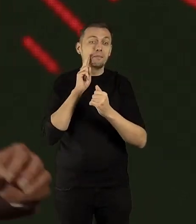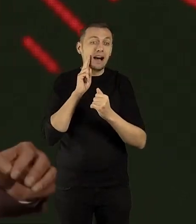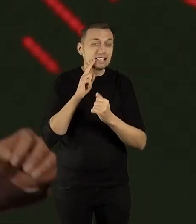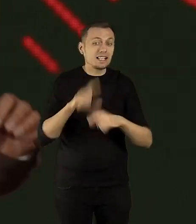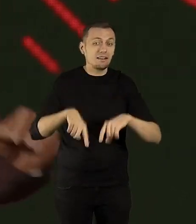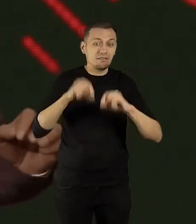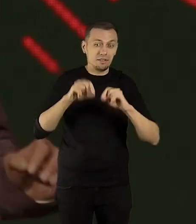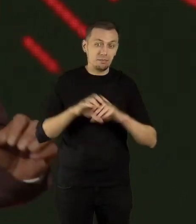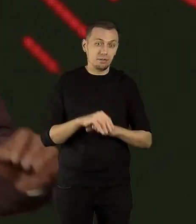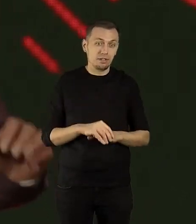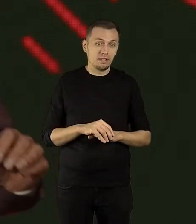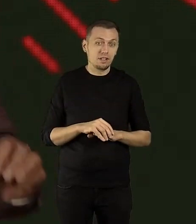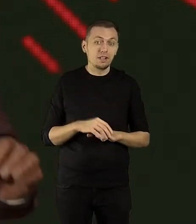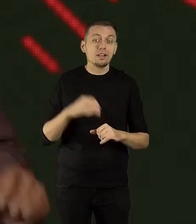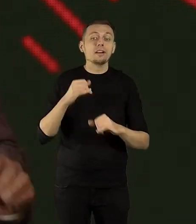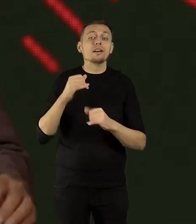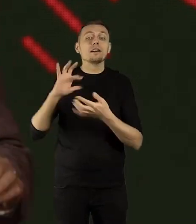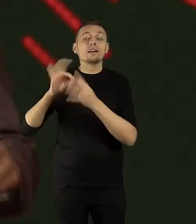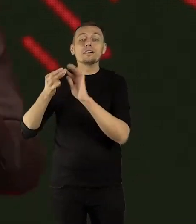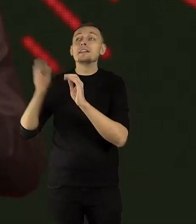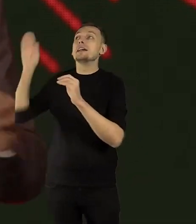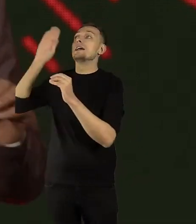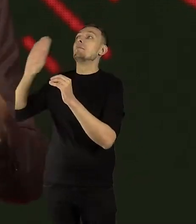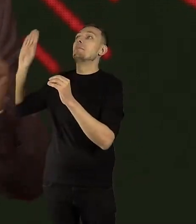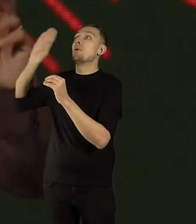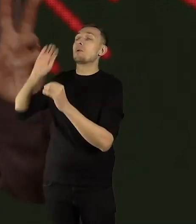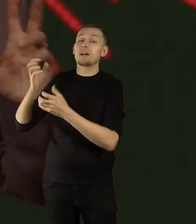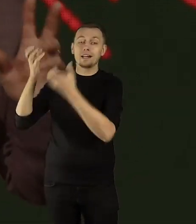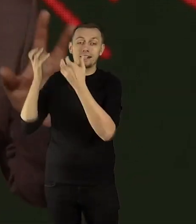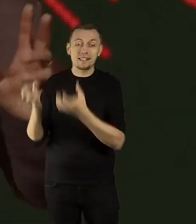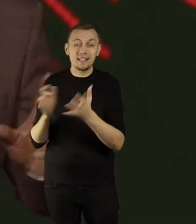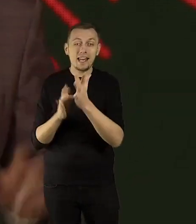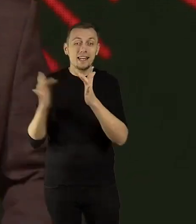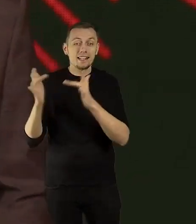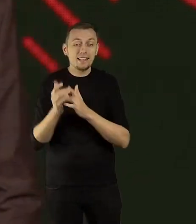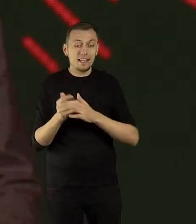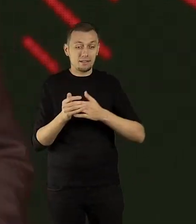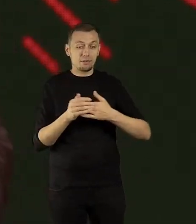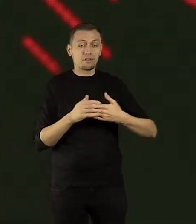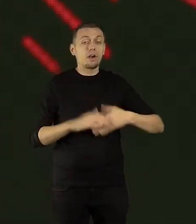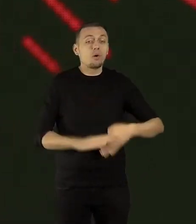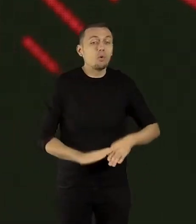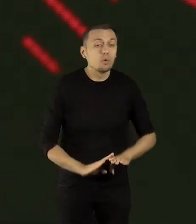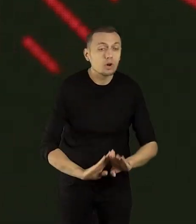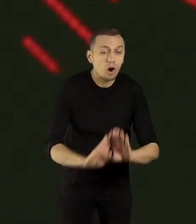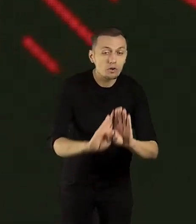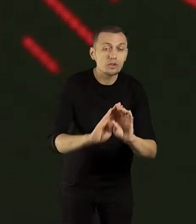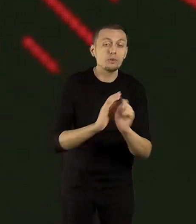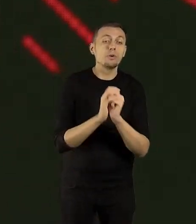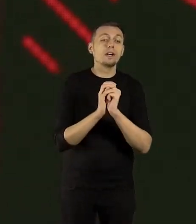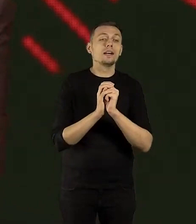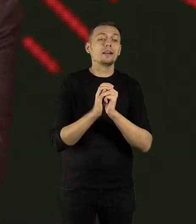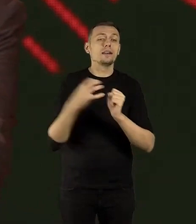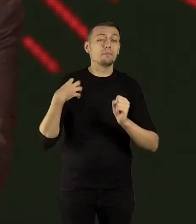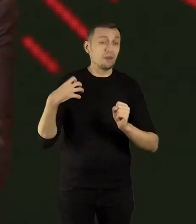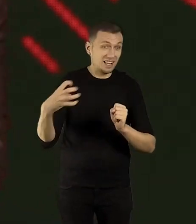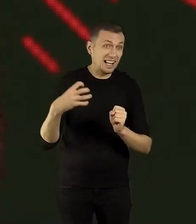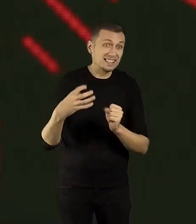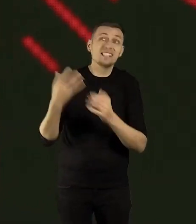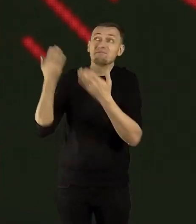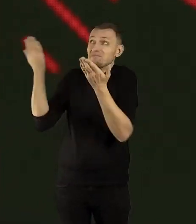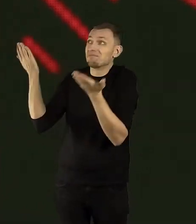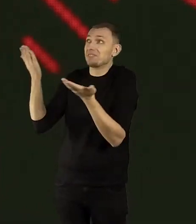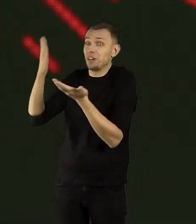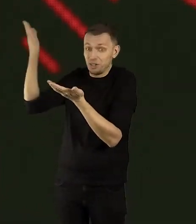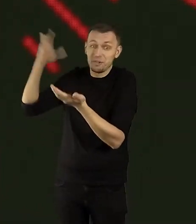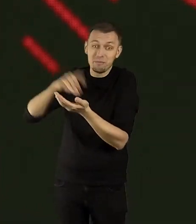by chciał, żeby Jezus urodził się w luksusie, wystarczyłoby wypowiedzieć tylko jedno słowo. Jeśli chciałby, Jezus urodził się w klasie